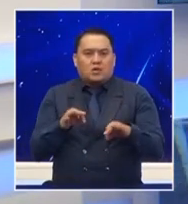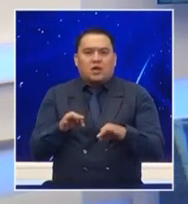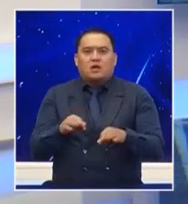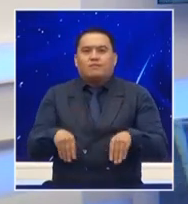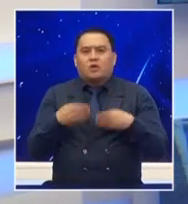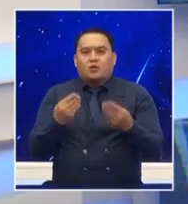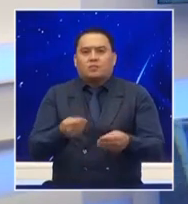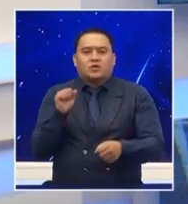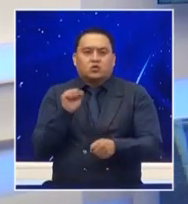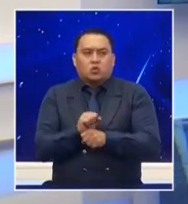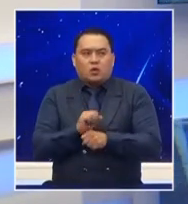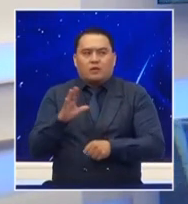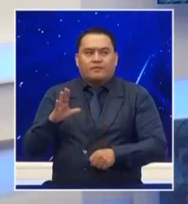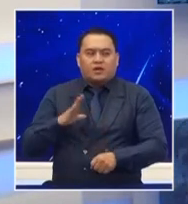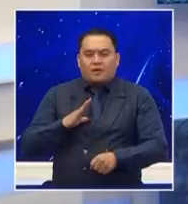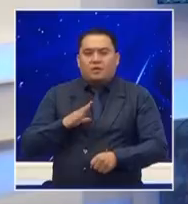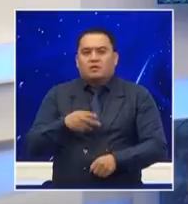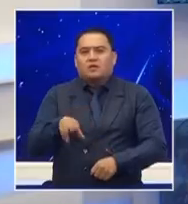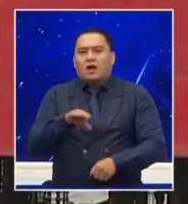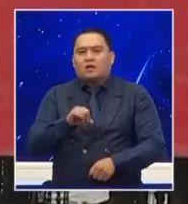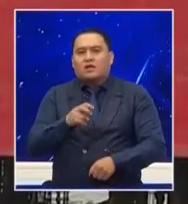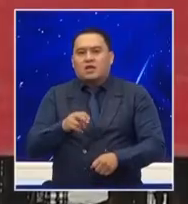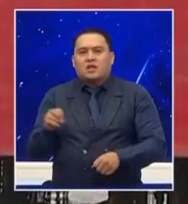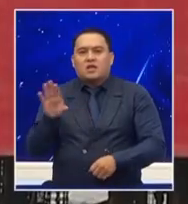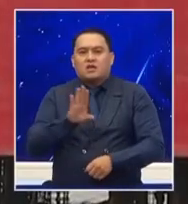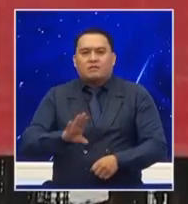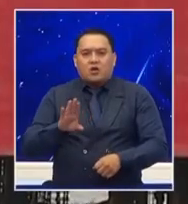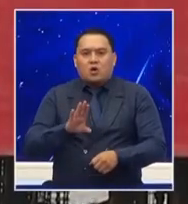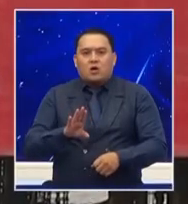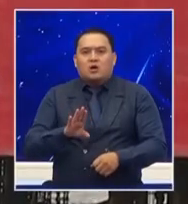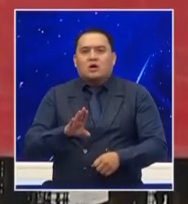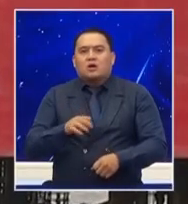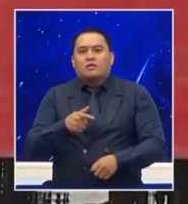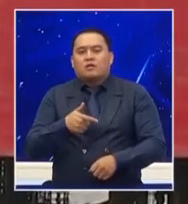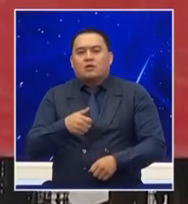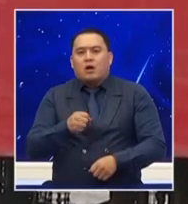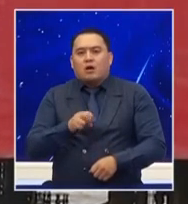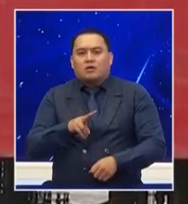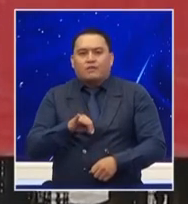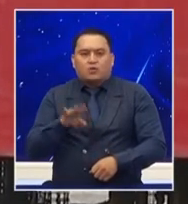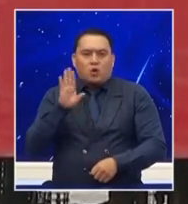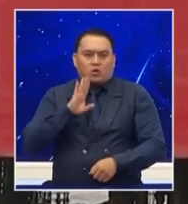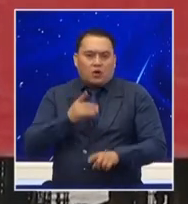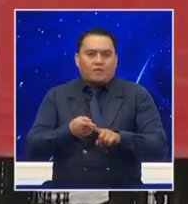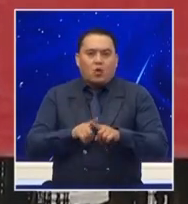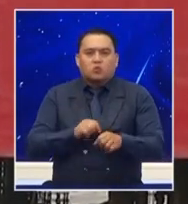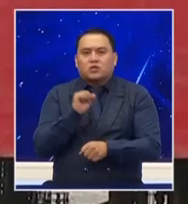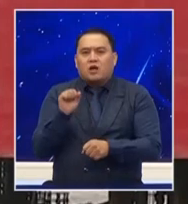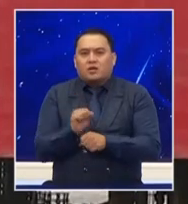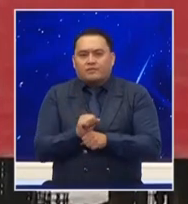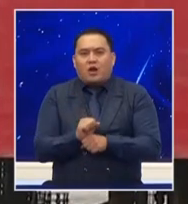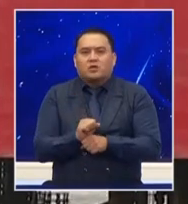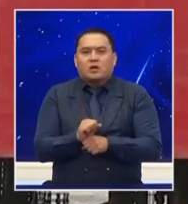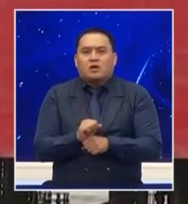деятельность выдавать уже прекратили. Дания – крупнейший в ЕС добытчик углеводородов. В Копенгагене считают, что остановка